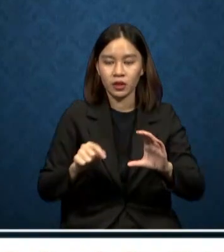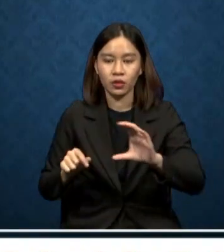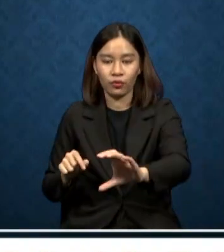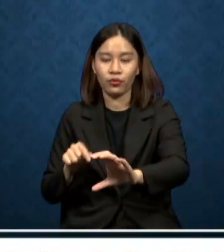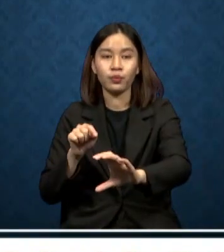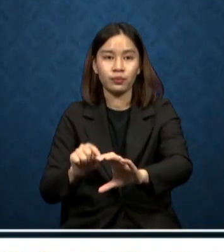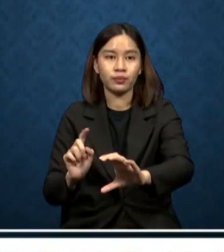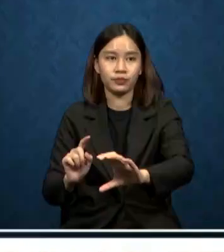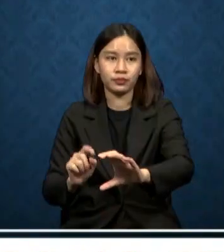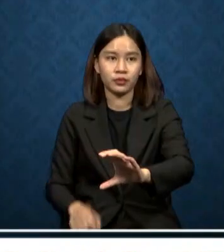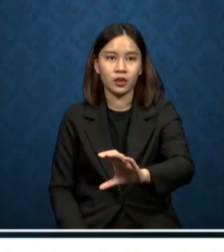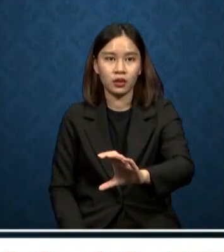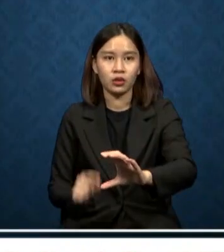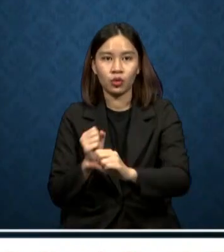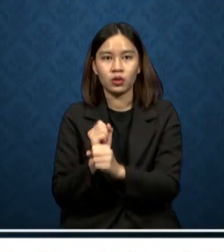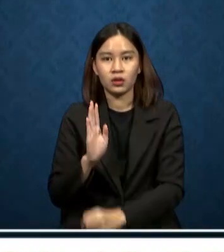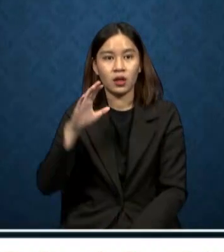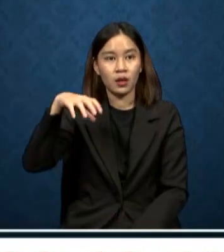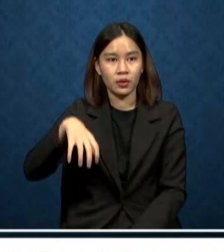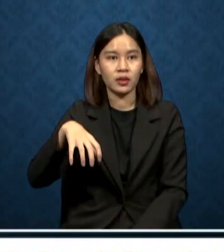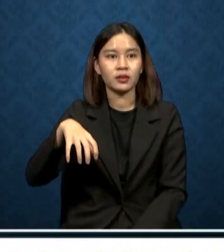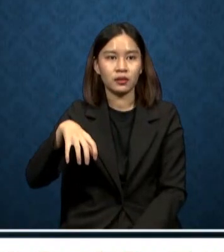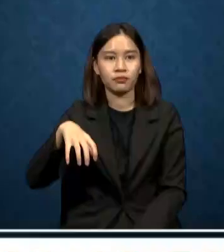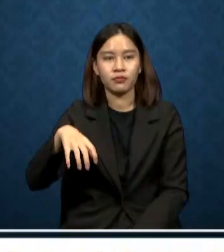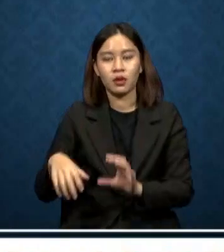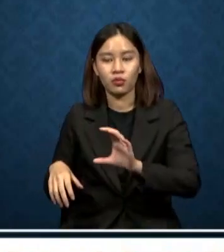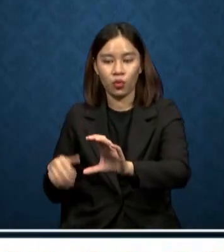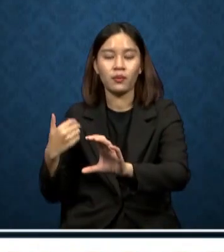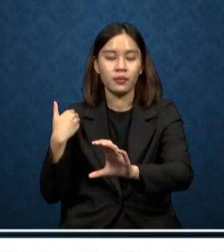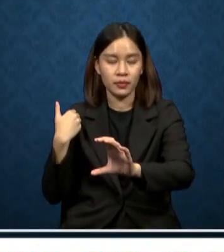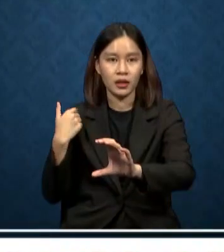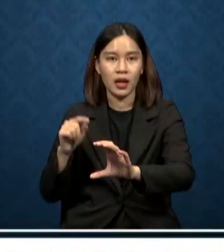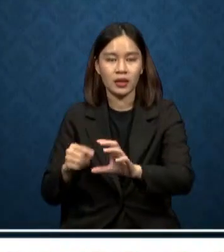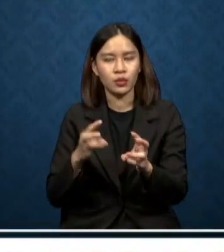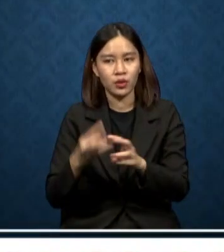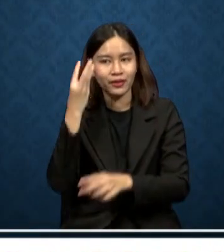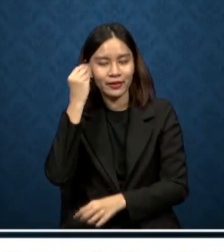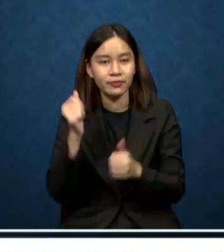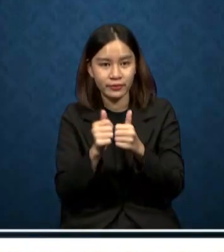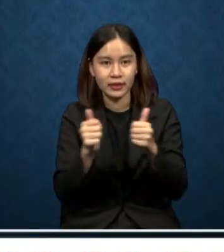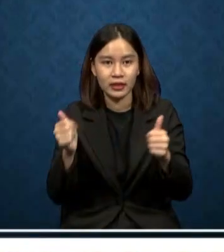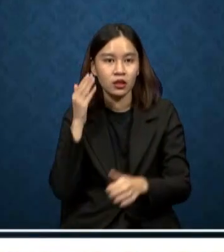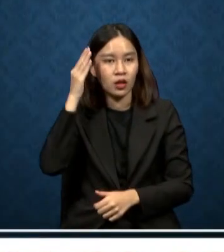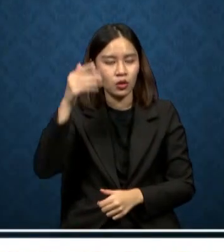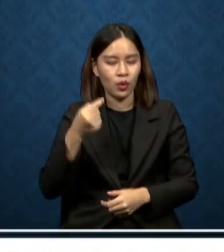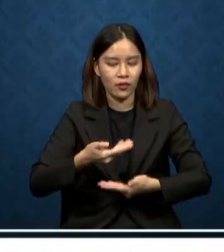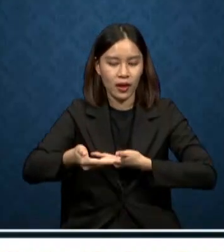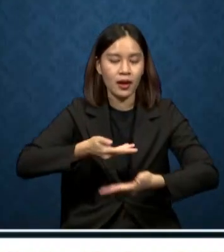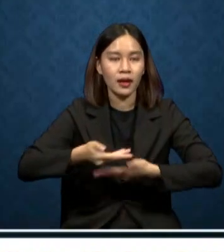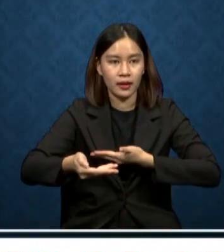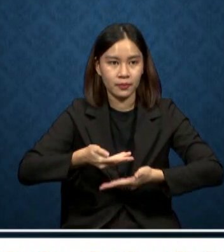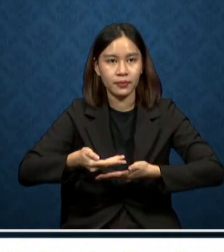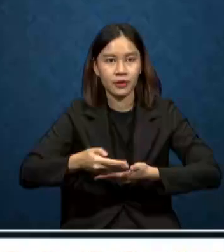ักคมacionesี่เป็นบสระจ้รัษาบพ์ risksแล้วก็